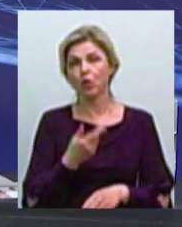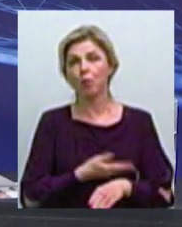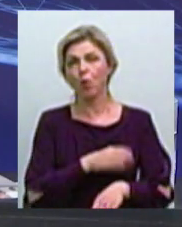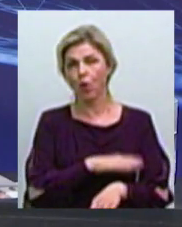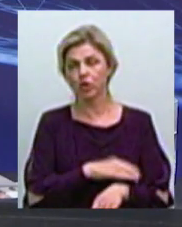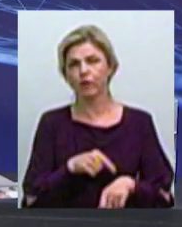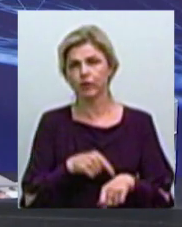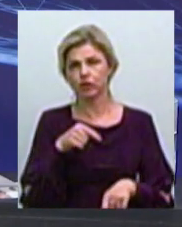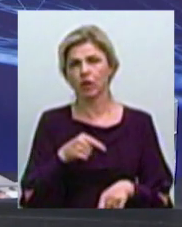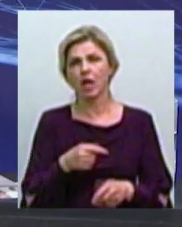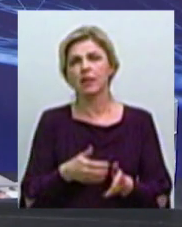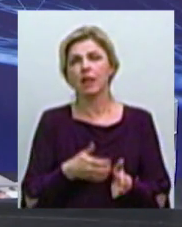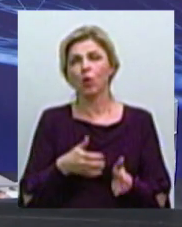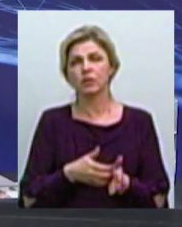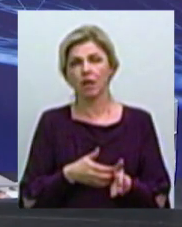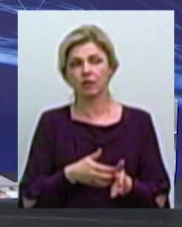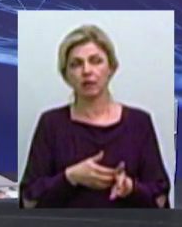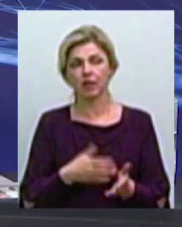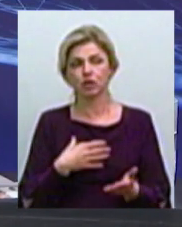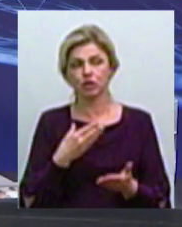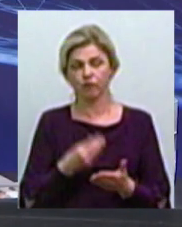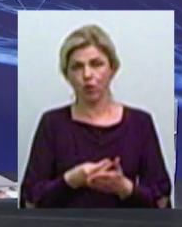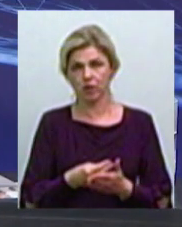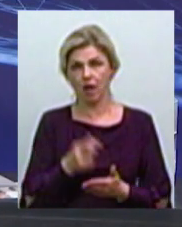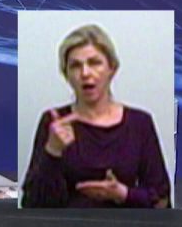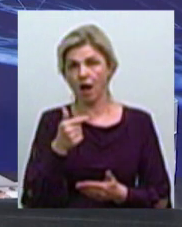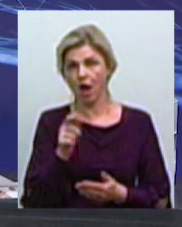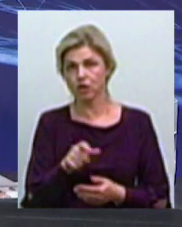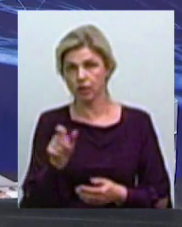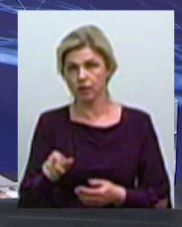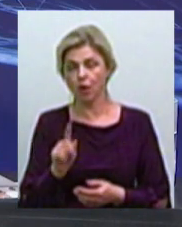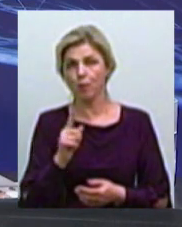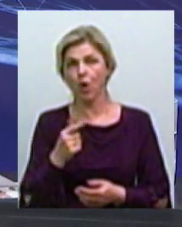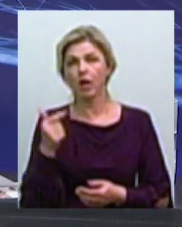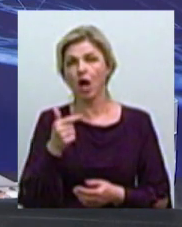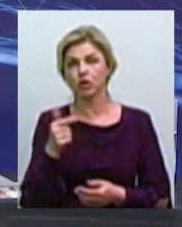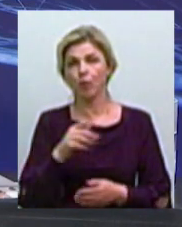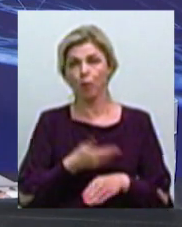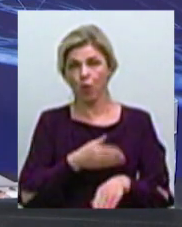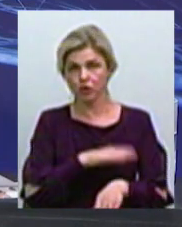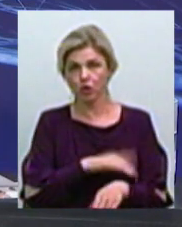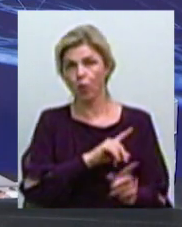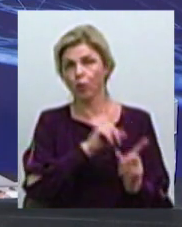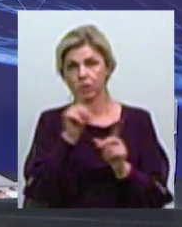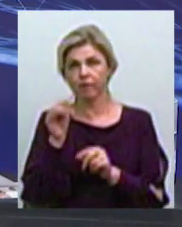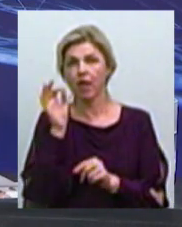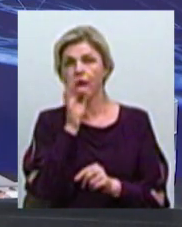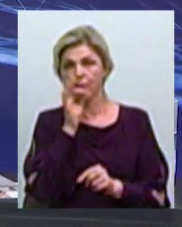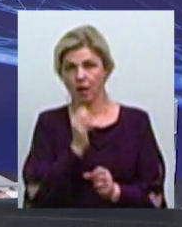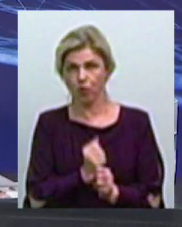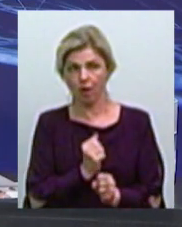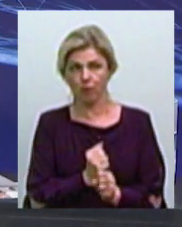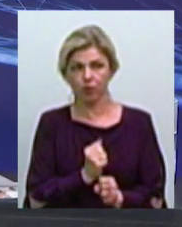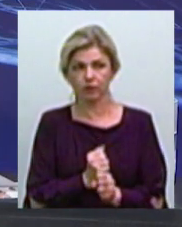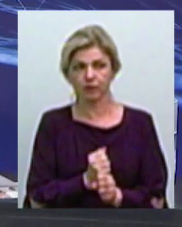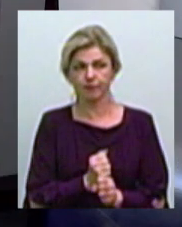острый недостаток в своих согражданах, потому что сограждане Польши выезжают в Германию работать.